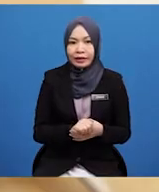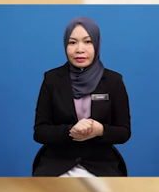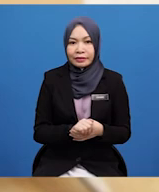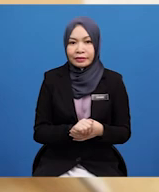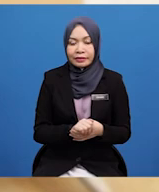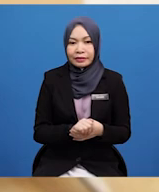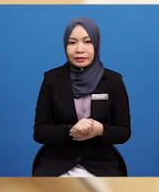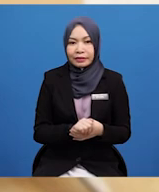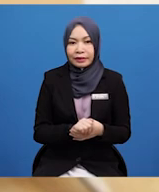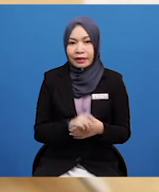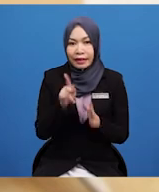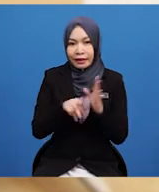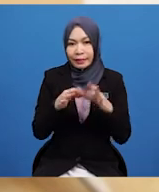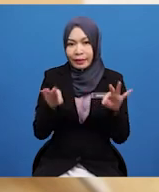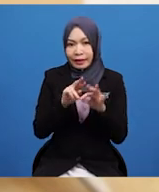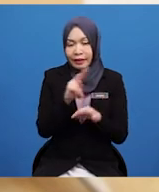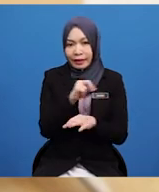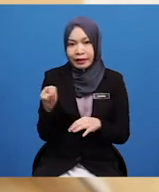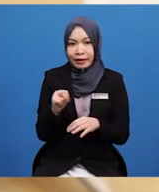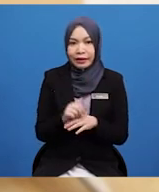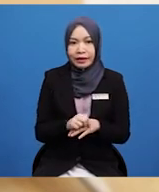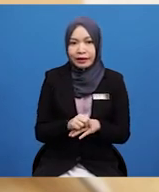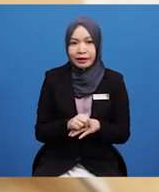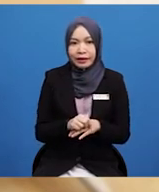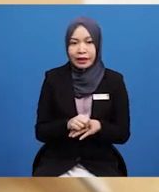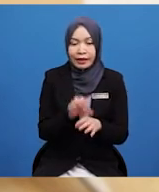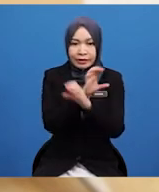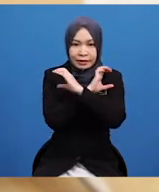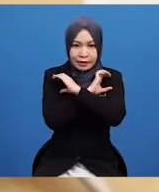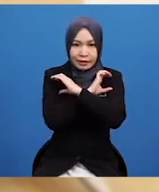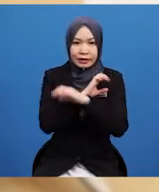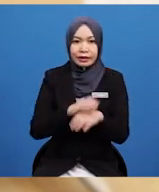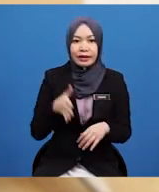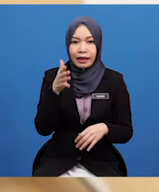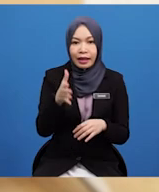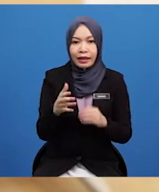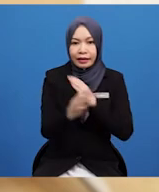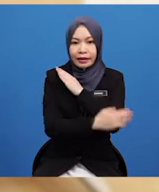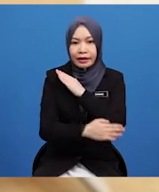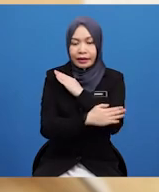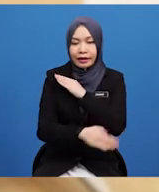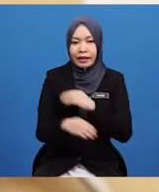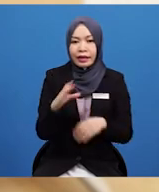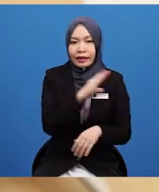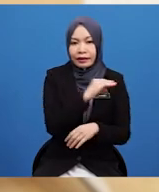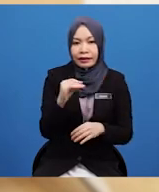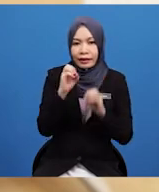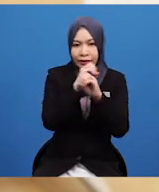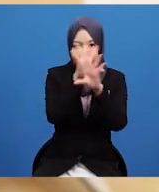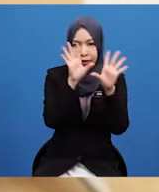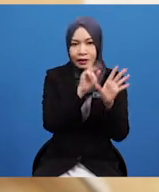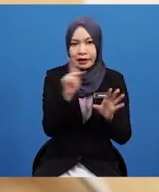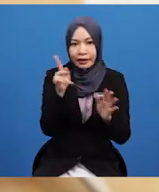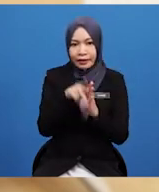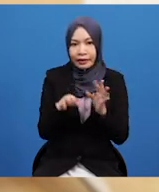menjelaskan kepentingan kesedaran semangat cinta akan negara dan menerangkan kepentingan